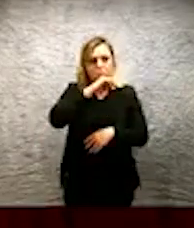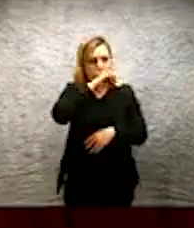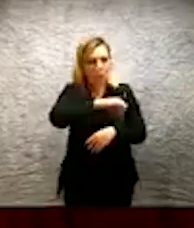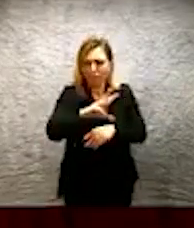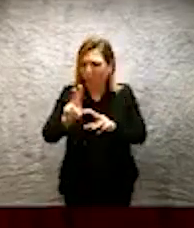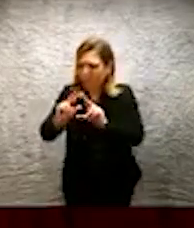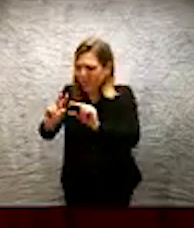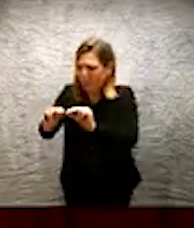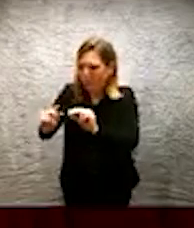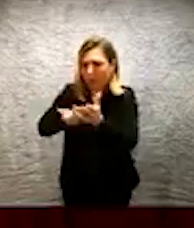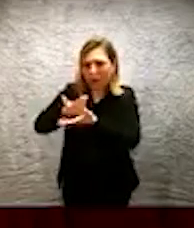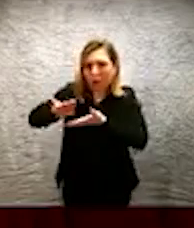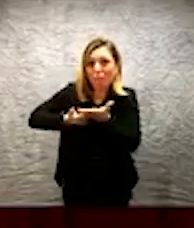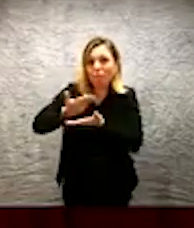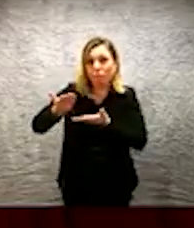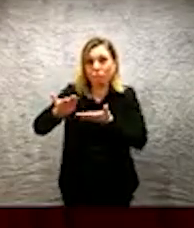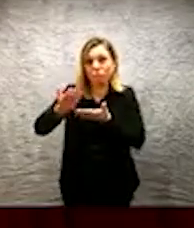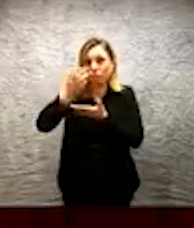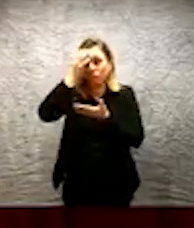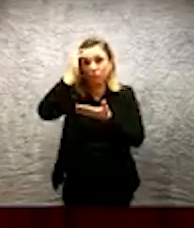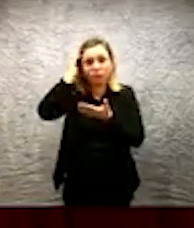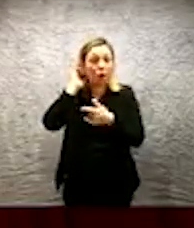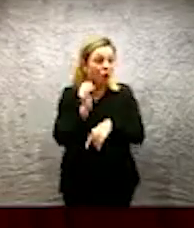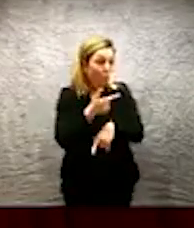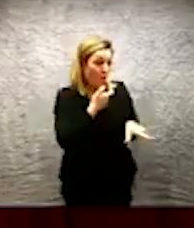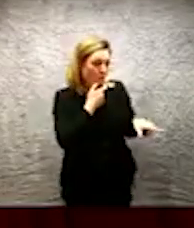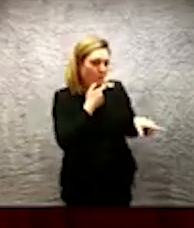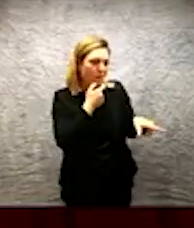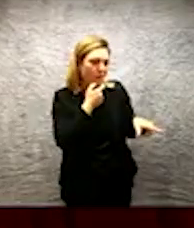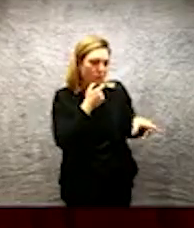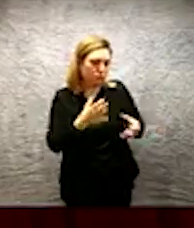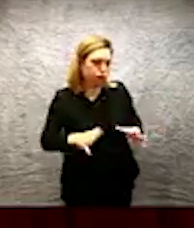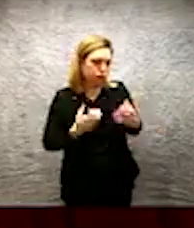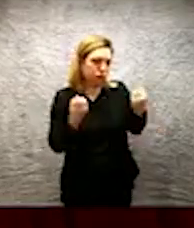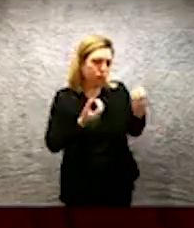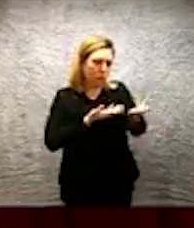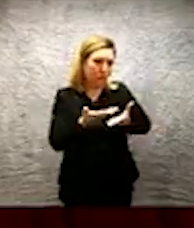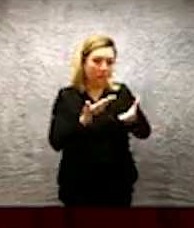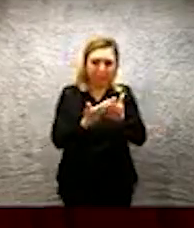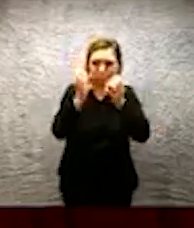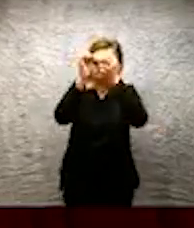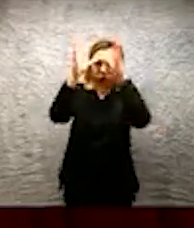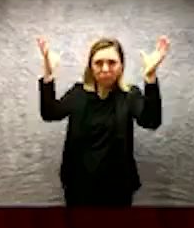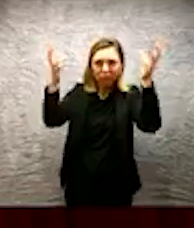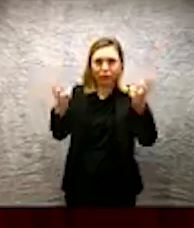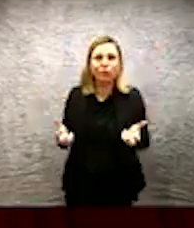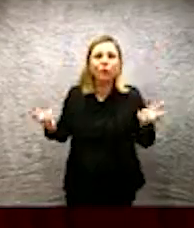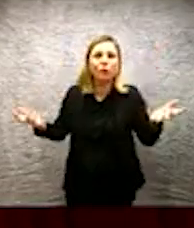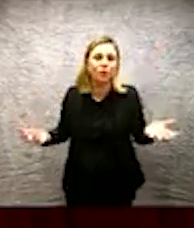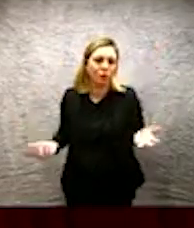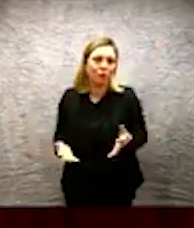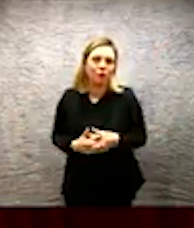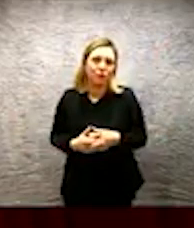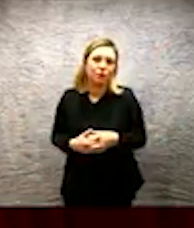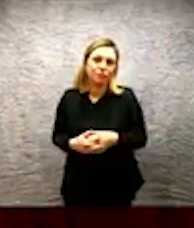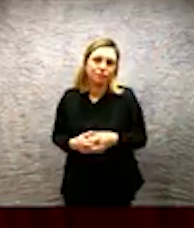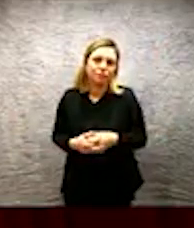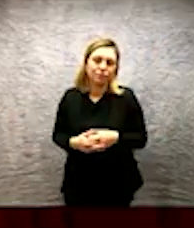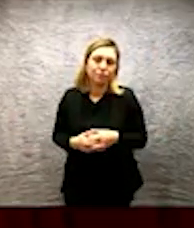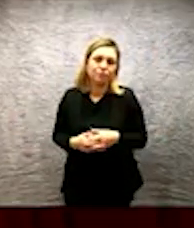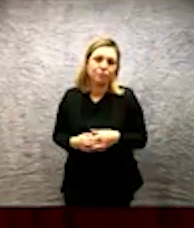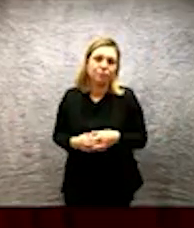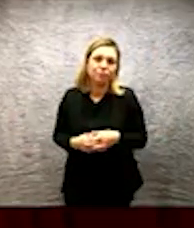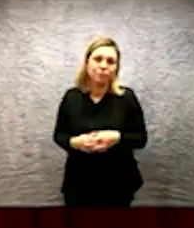je t'explique », et puis un échange bah, « moi, je suis bon en anglais ». Etc. C'est plus comme ça que je le vois. Je pense qu'il faut aussi